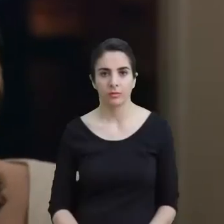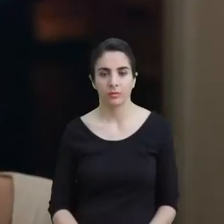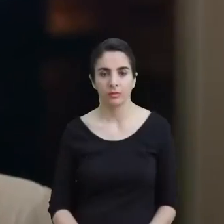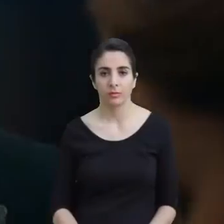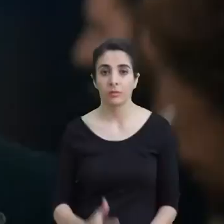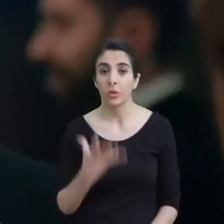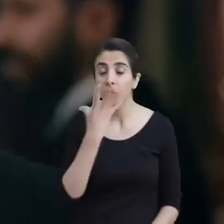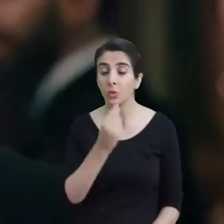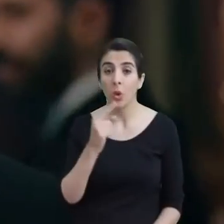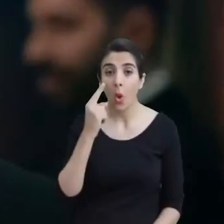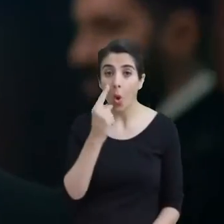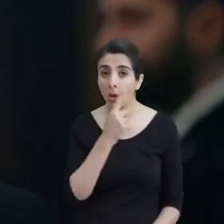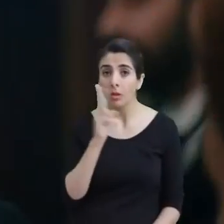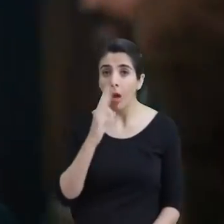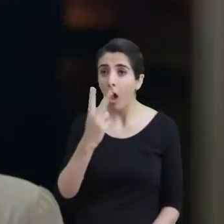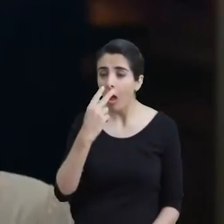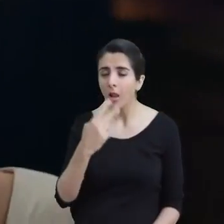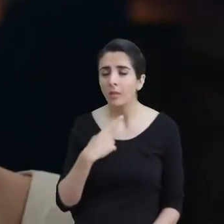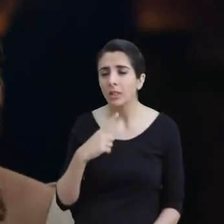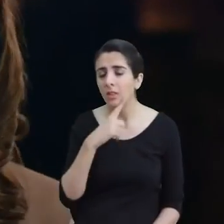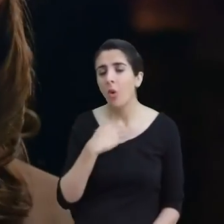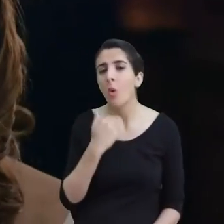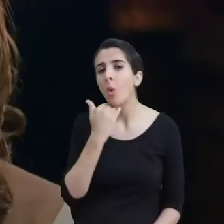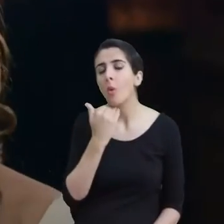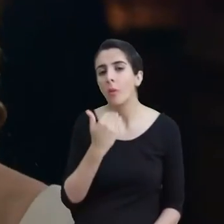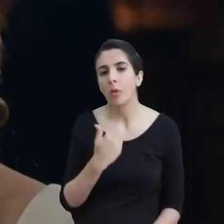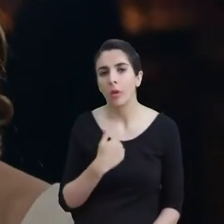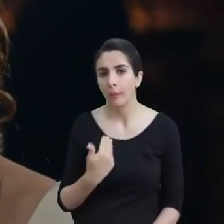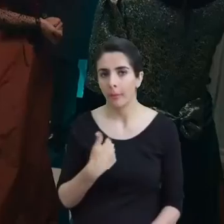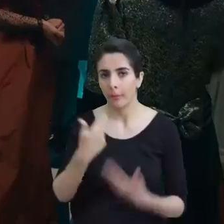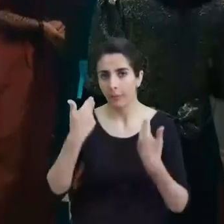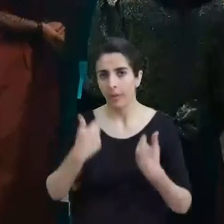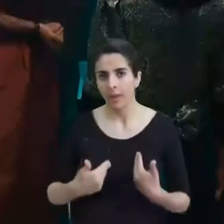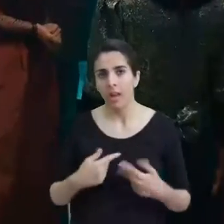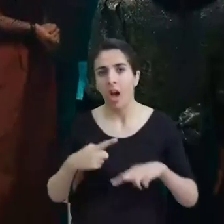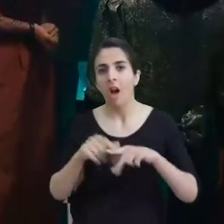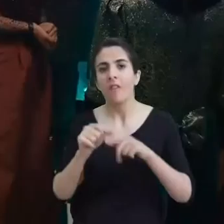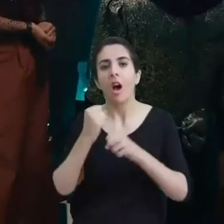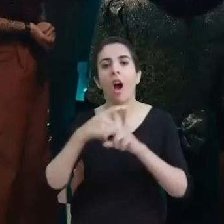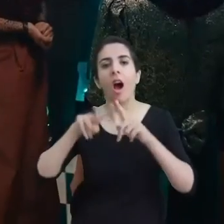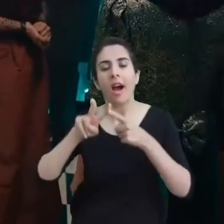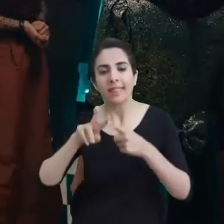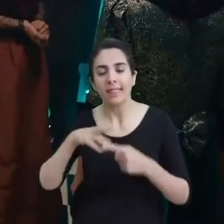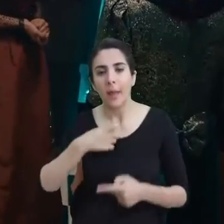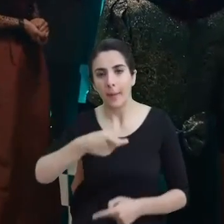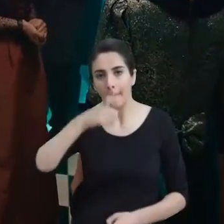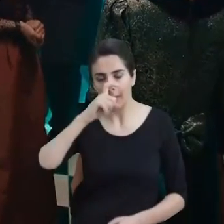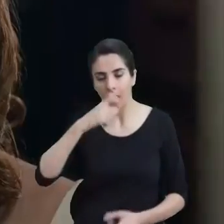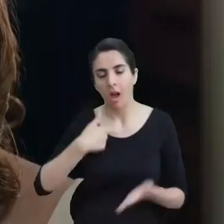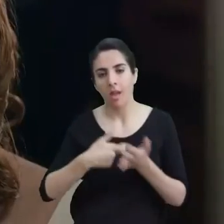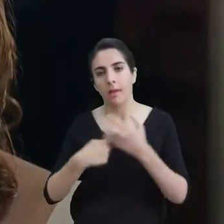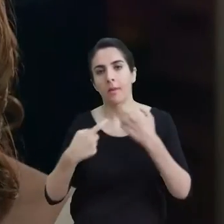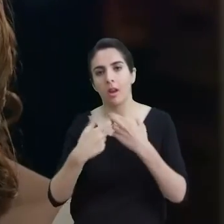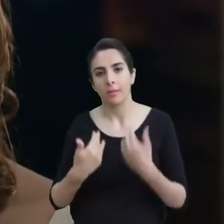Güzel gözlerde dayanamadığım tek şey gözyaşlarıdır. Bendeniz Afgan Prensi Rahim Aha.